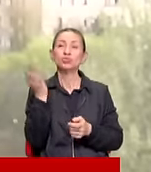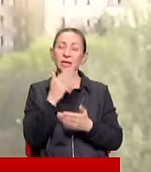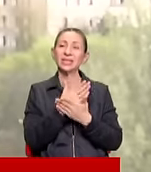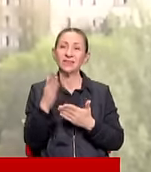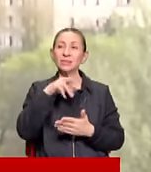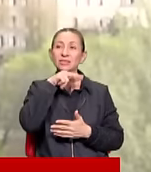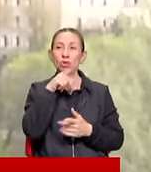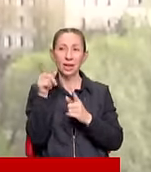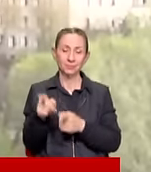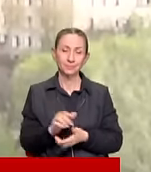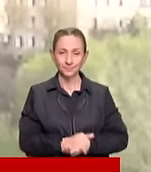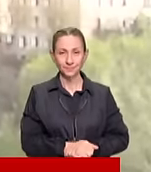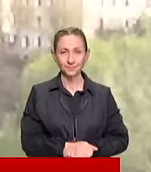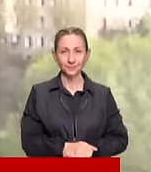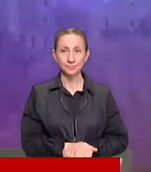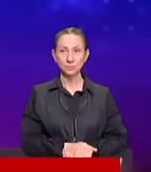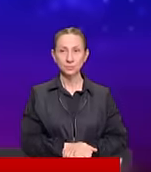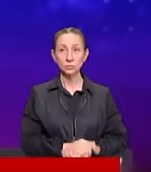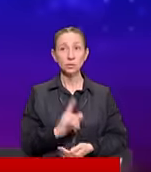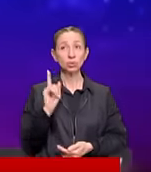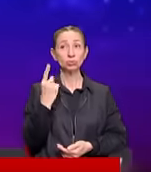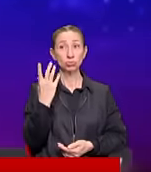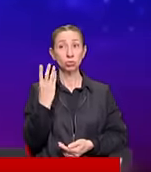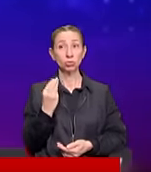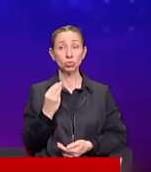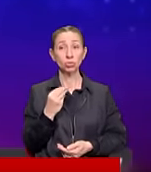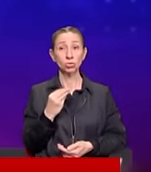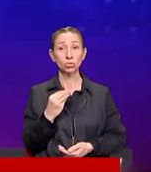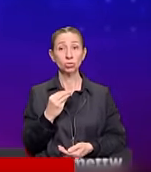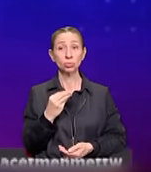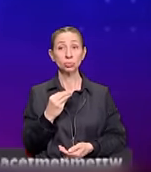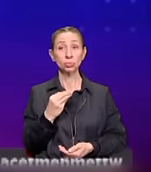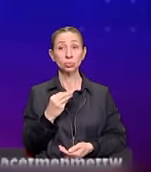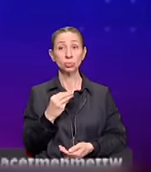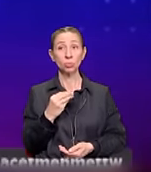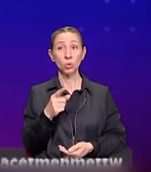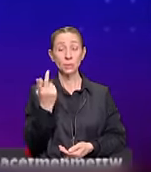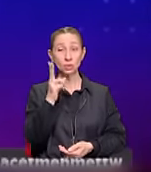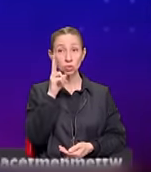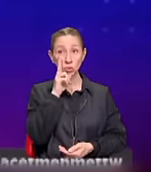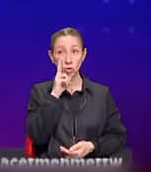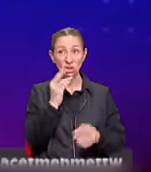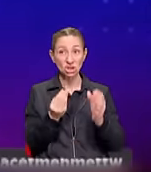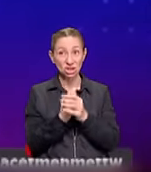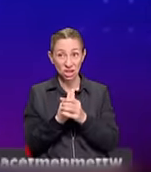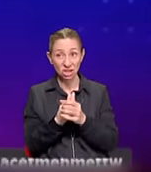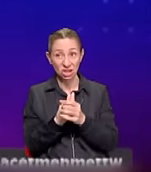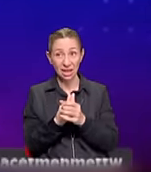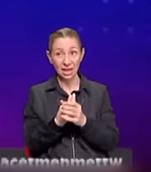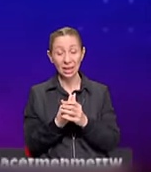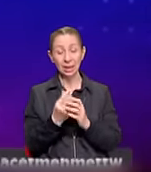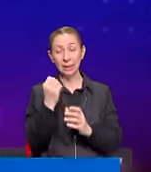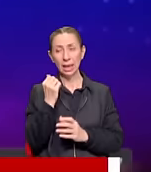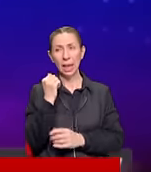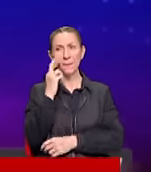edeceğiz Keçiören'ü konuşmaya. Sürpriz oldu mu böyle bir sonucun çıkacağı geriye